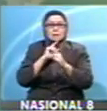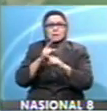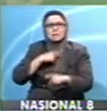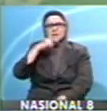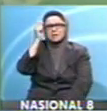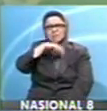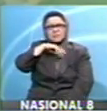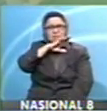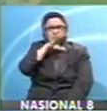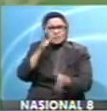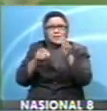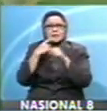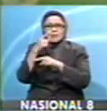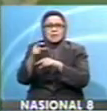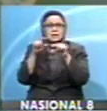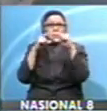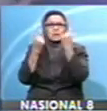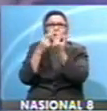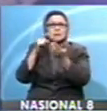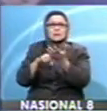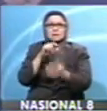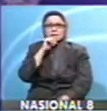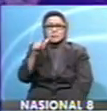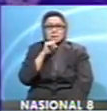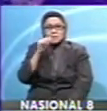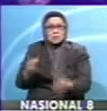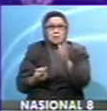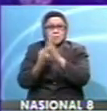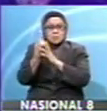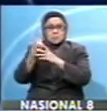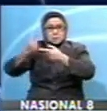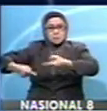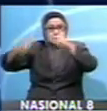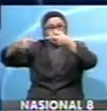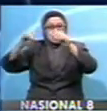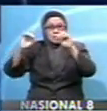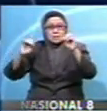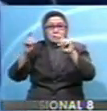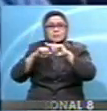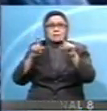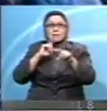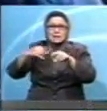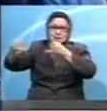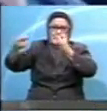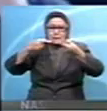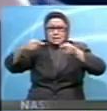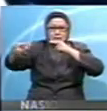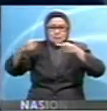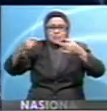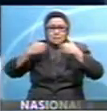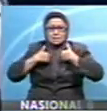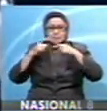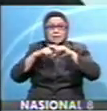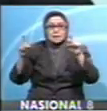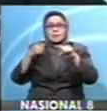dikatakan kumpulan ini tidak bergelora bukan tidak pernah bertikam lidah sesama ahli namun hal yang Berbangkit dapat ditangani